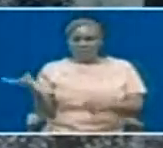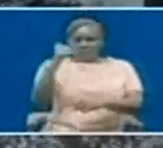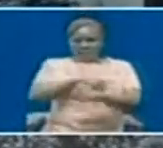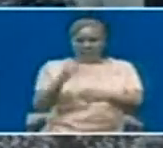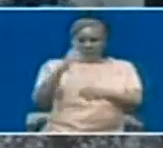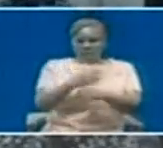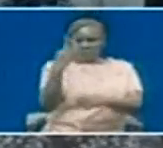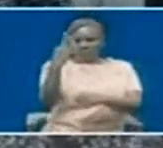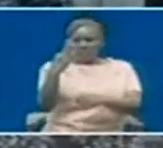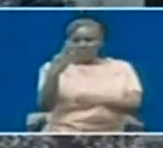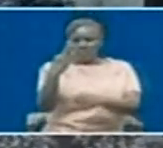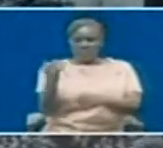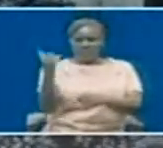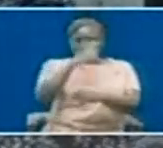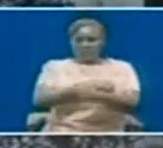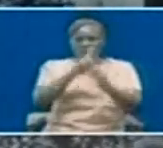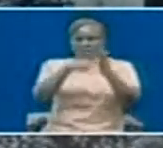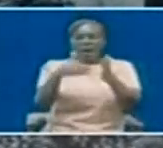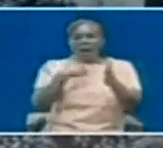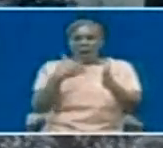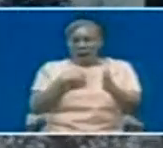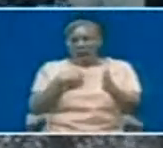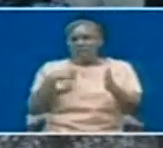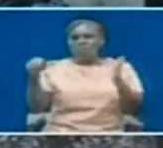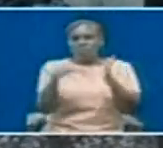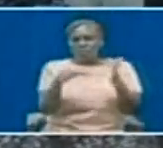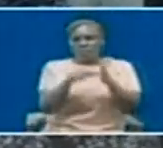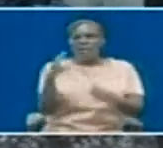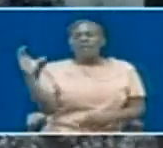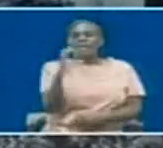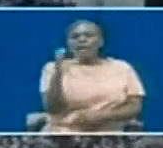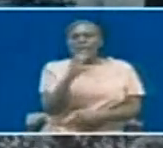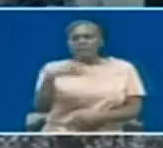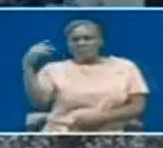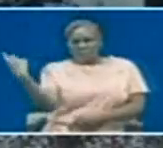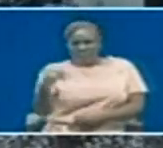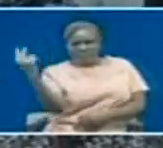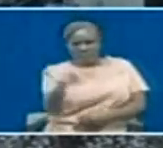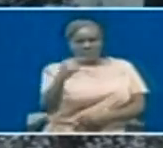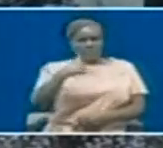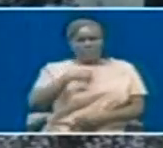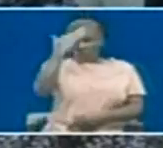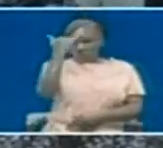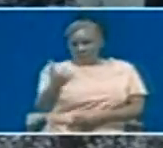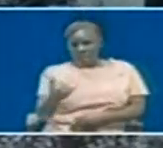hivi akazuka, alipozuka ndiye akasema kuna mambo mabaya yalitokea, client alinipiga kwa kuwa